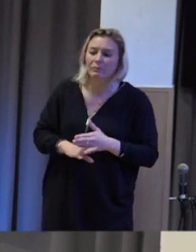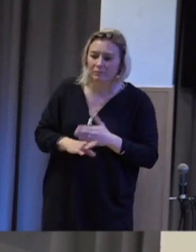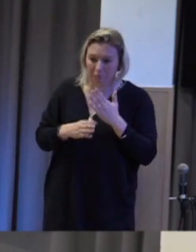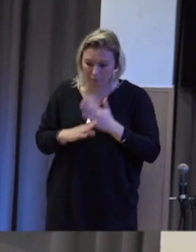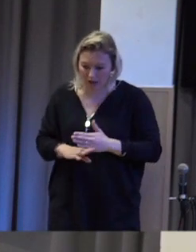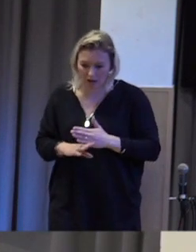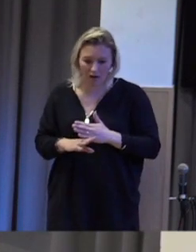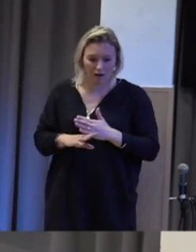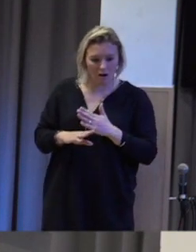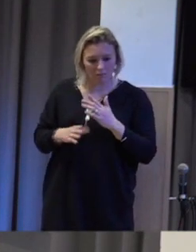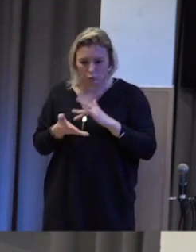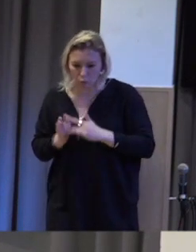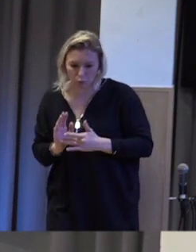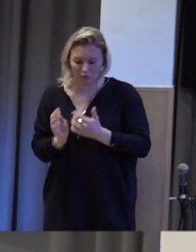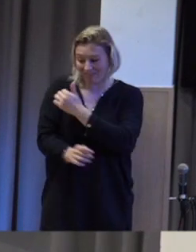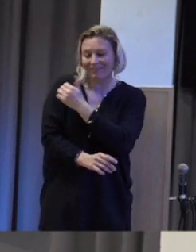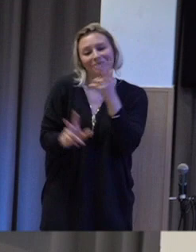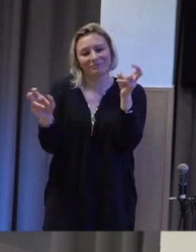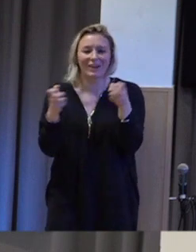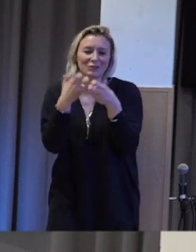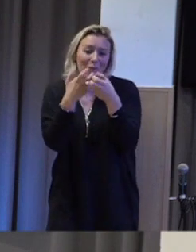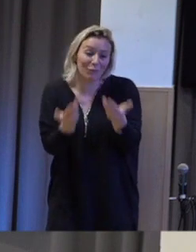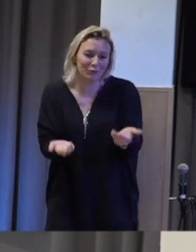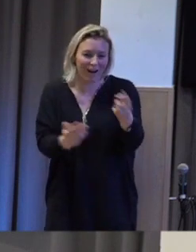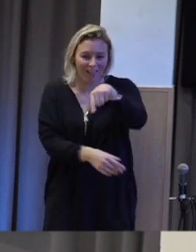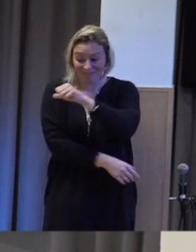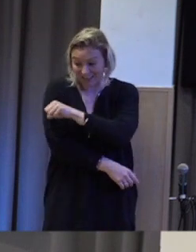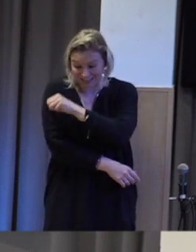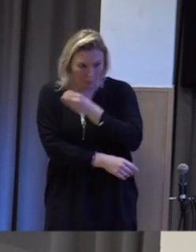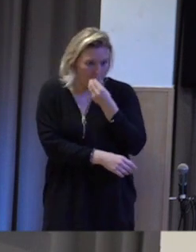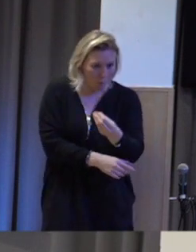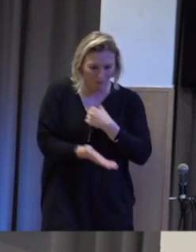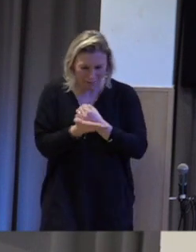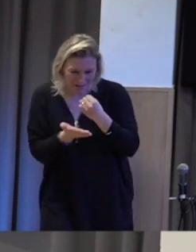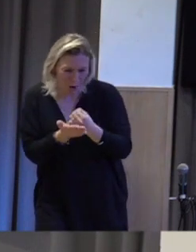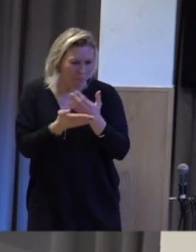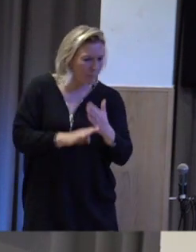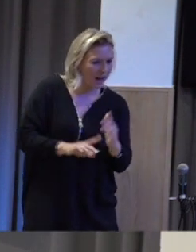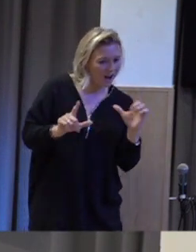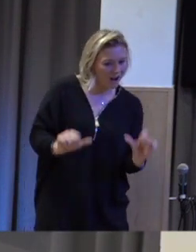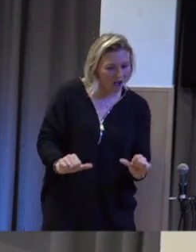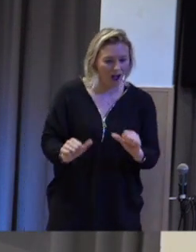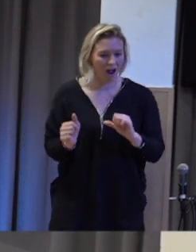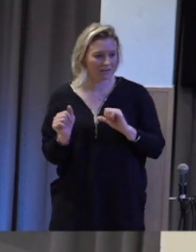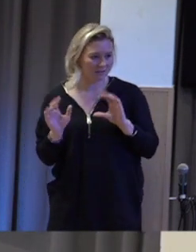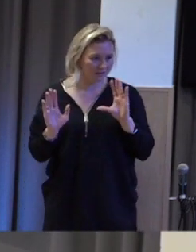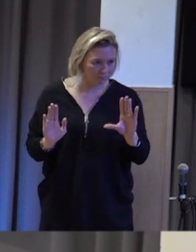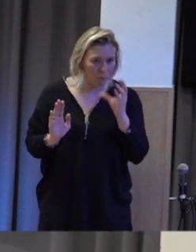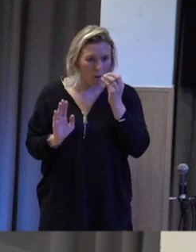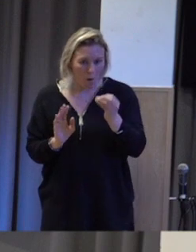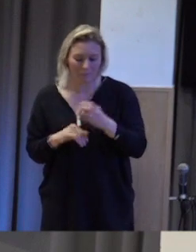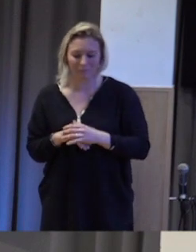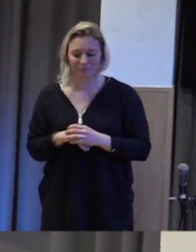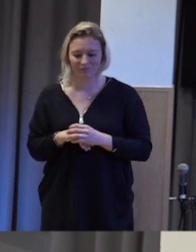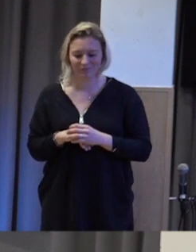Il faut voir si les vaccins sont bons, si on a le visa, si le passeport est à jour.